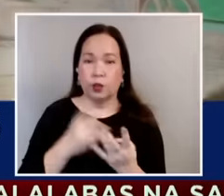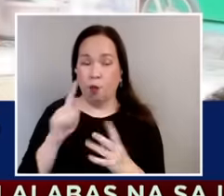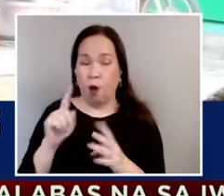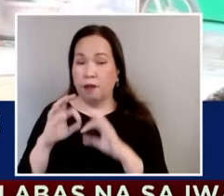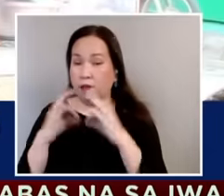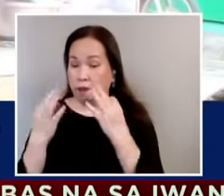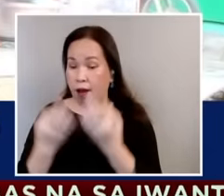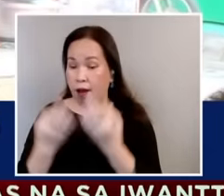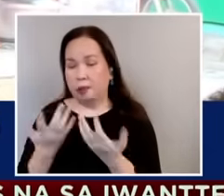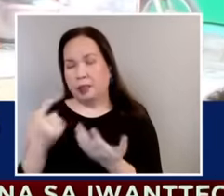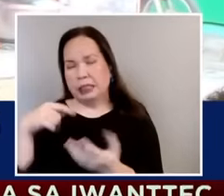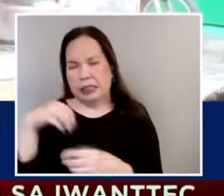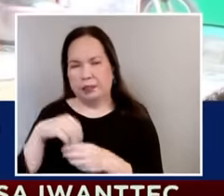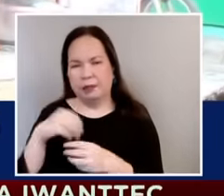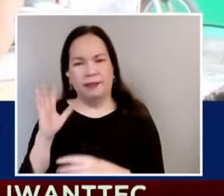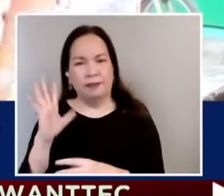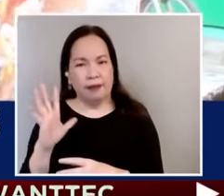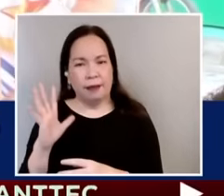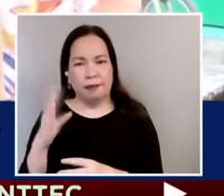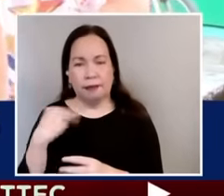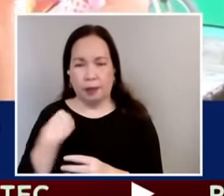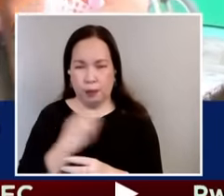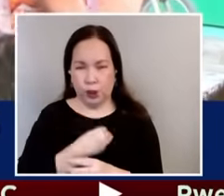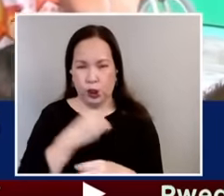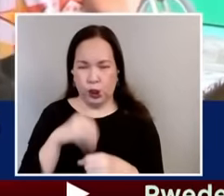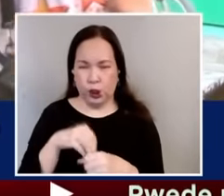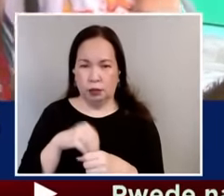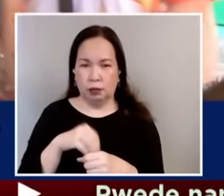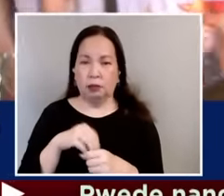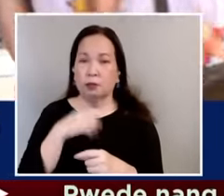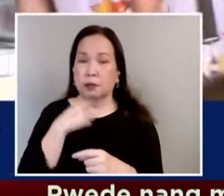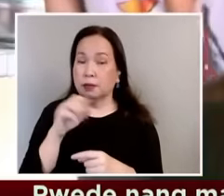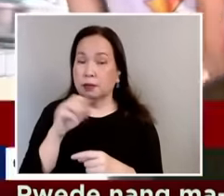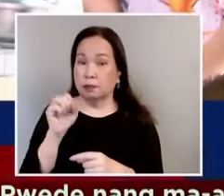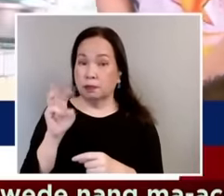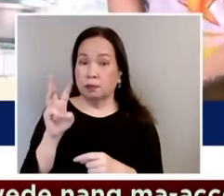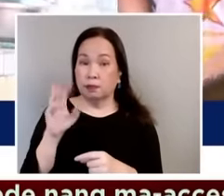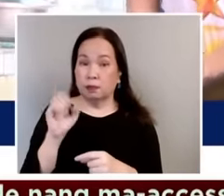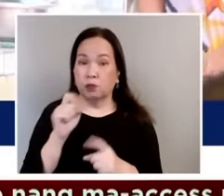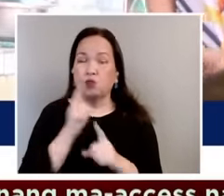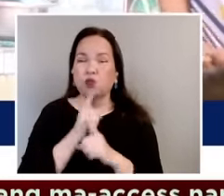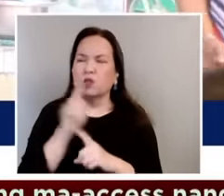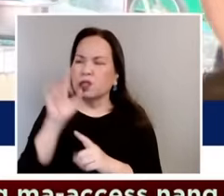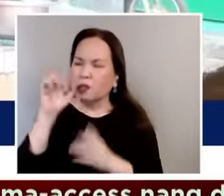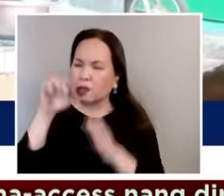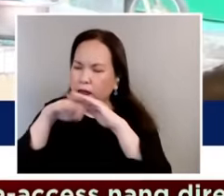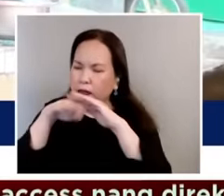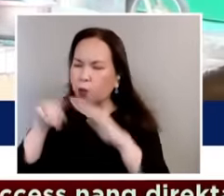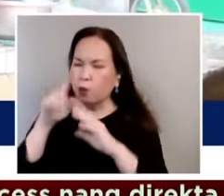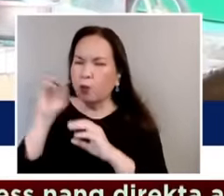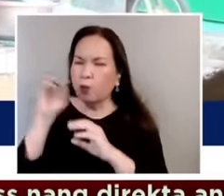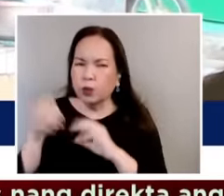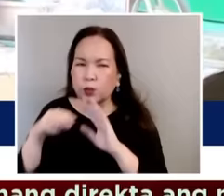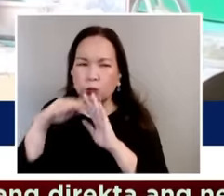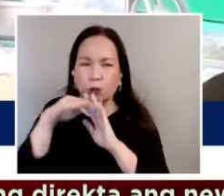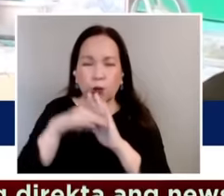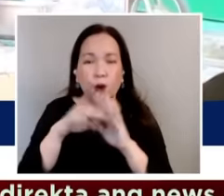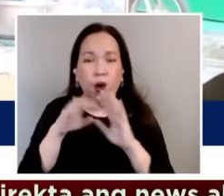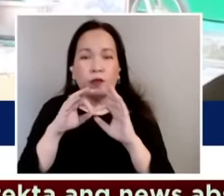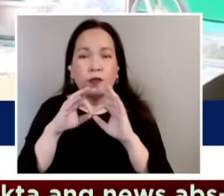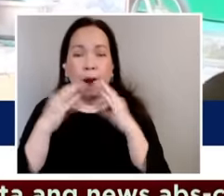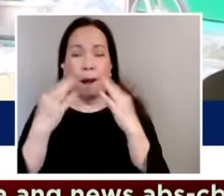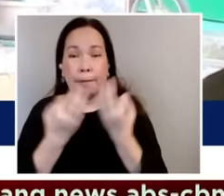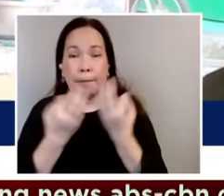miyembro. Ayon sa SWS, bagamat wala pang 1% ang ibinaba ng bilang ng Filipino households na nagugutom,